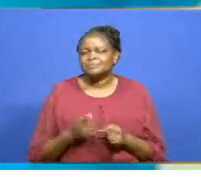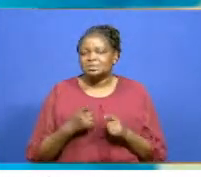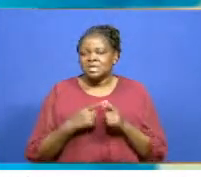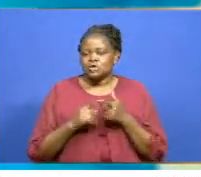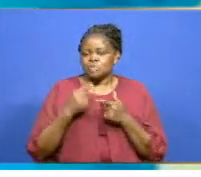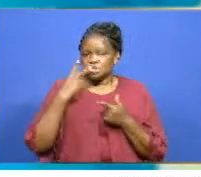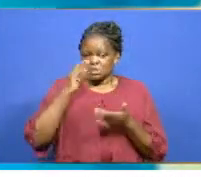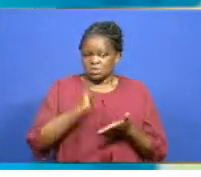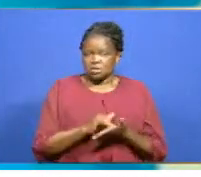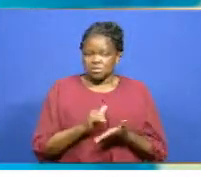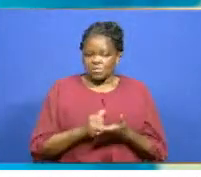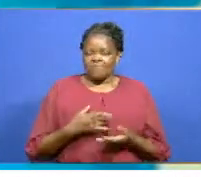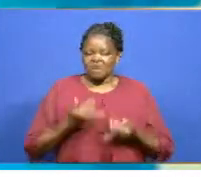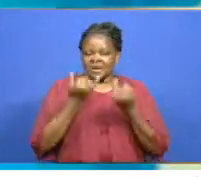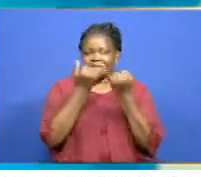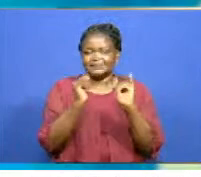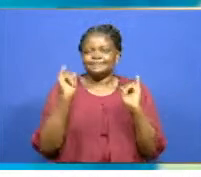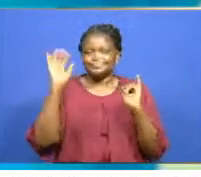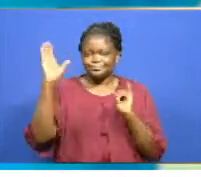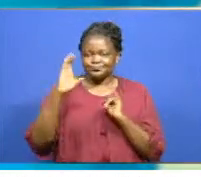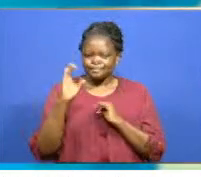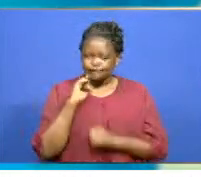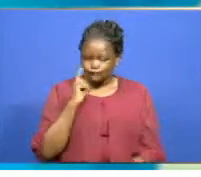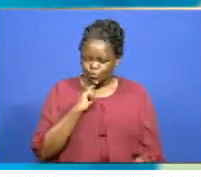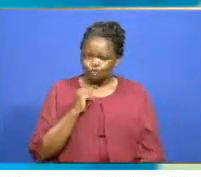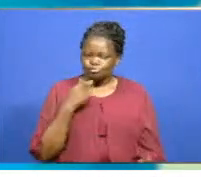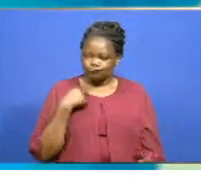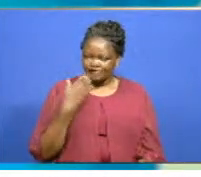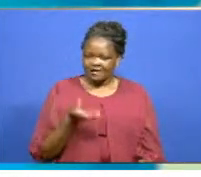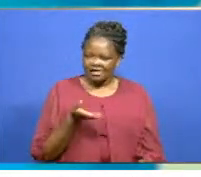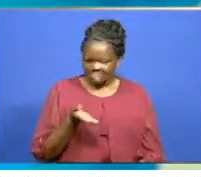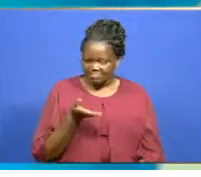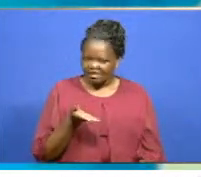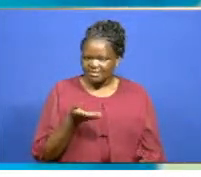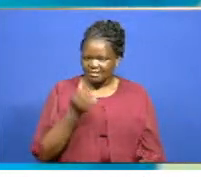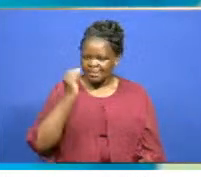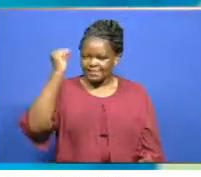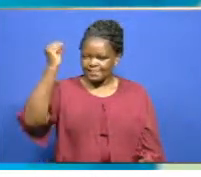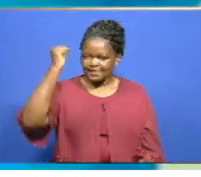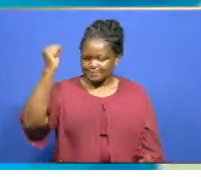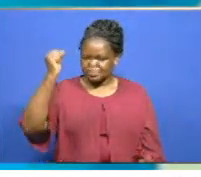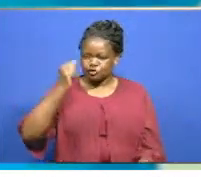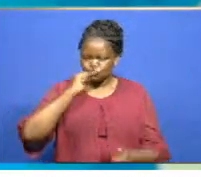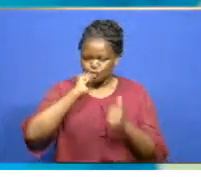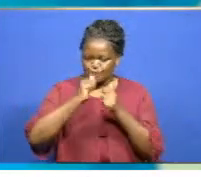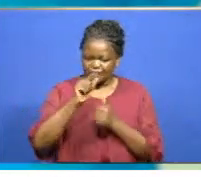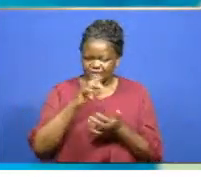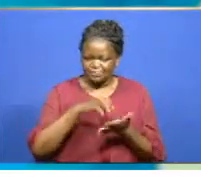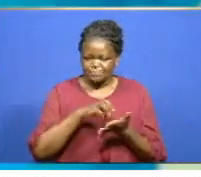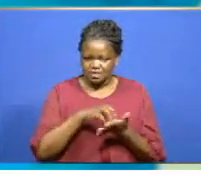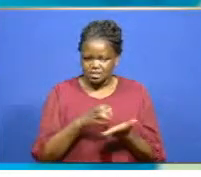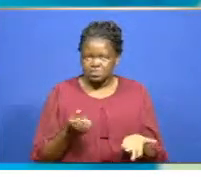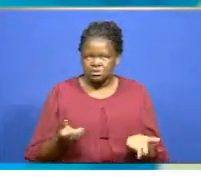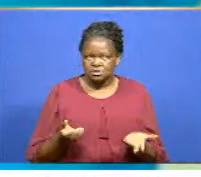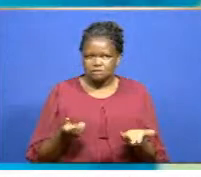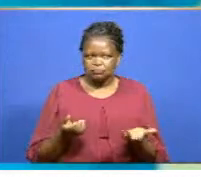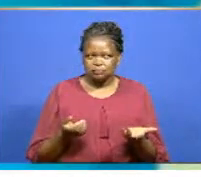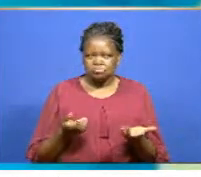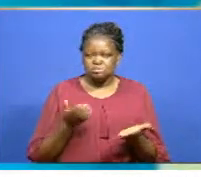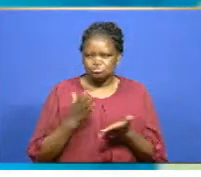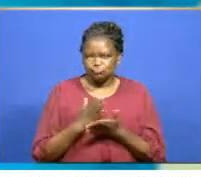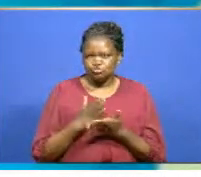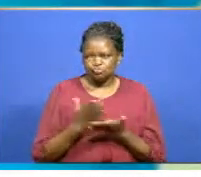kwamba kumekuwa na independent candidate ambao pia wamejitokeza katika ulingo huu wa siasa kuweza kugombania kiti hiki, na